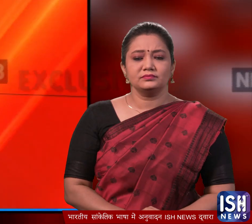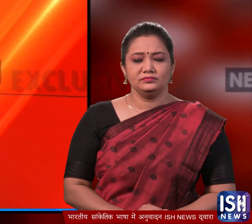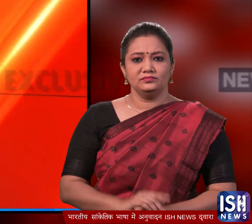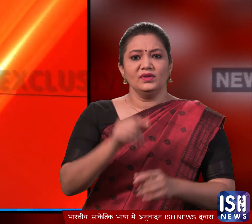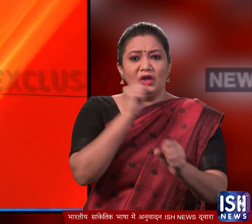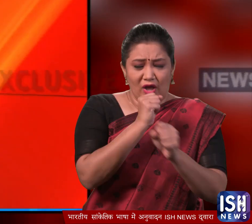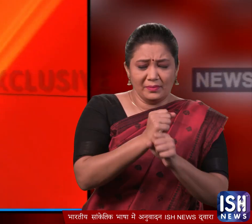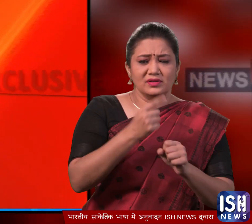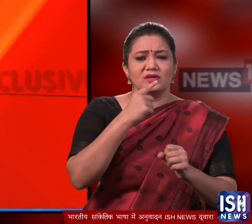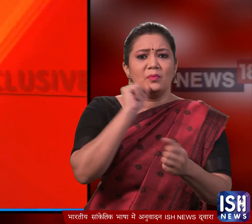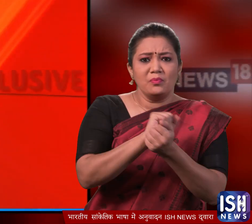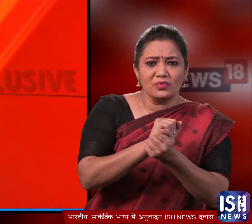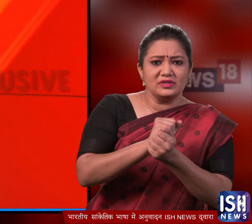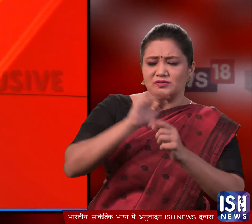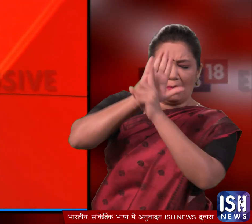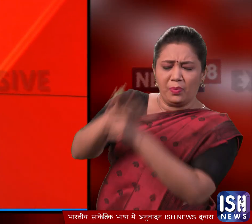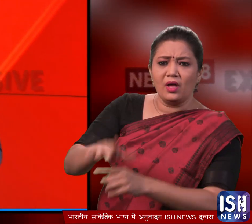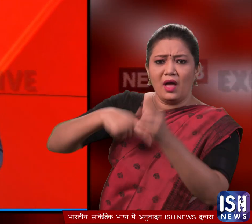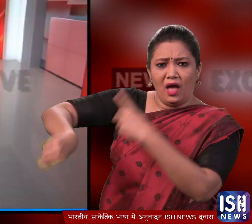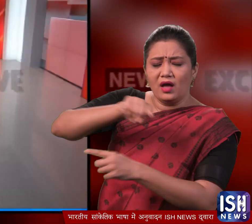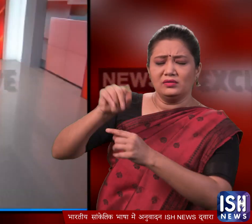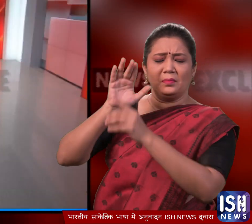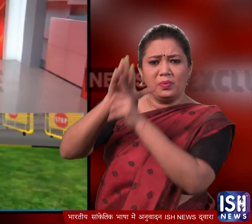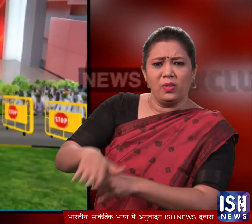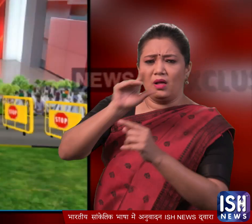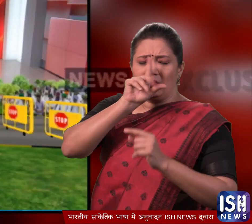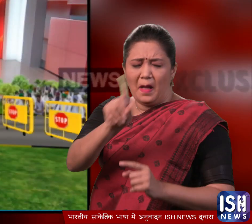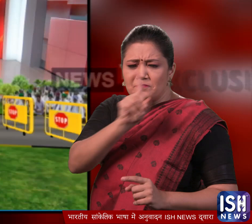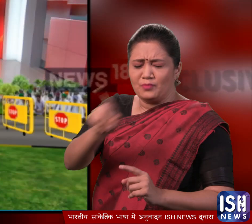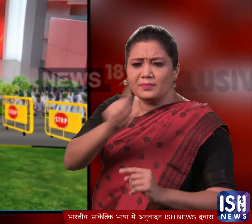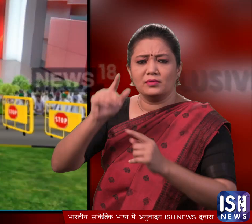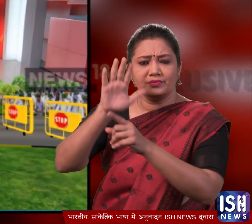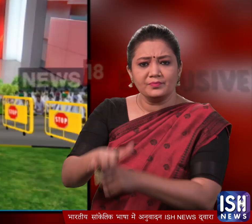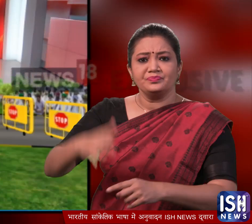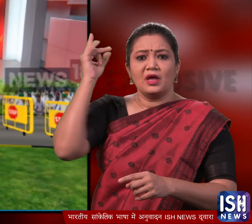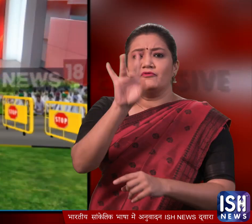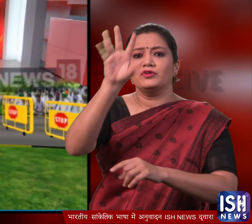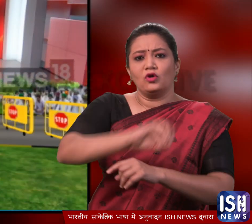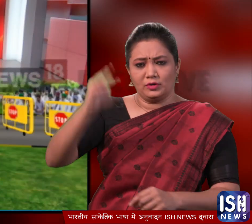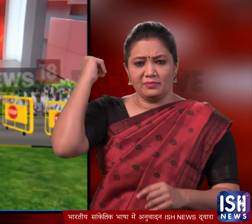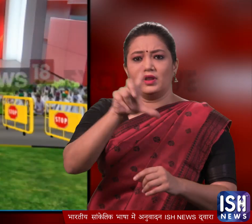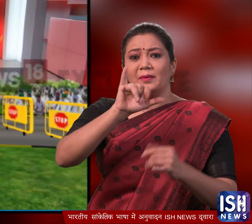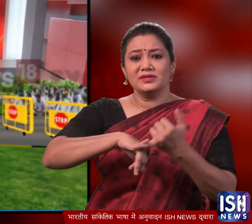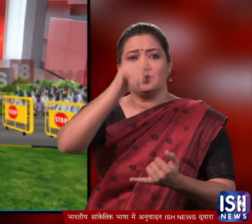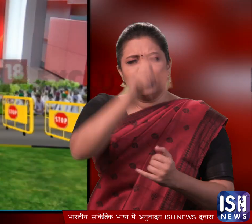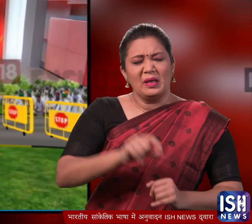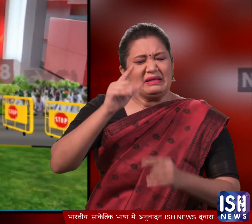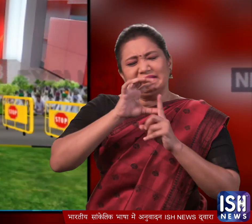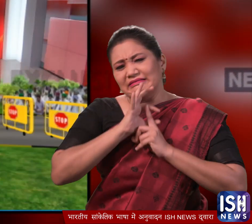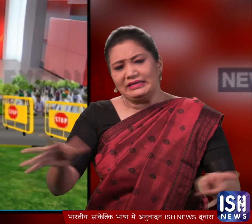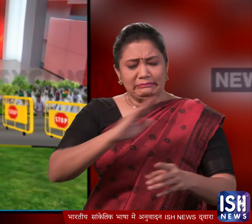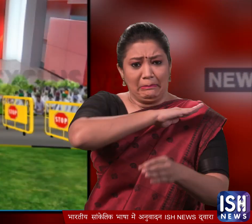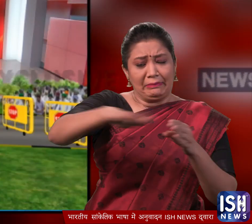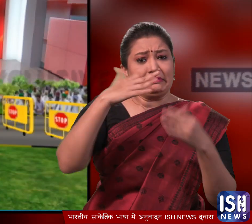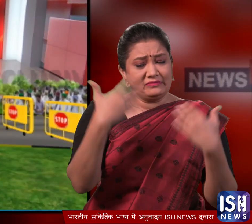पुलिस के दम पर उनकी आवाज को दबा रही है। इसी महीने की 15 तारीख को सिंघू बॉर्डर पर दलित युवक लखबीर सिंह की बड़ी ही बेरहमी